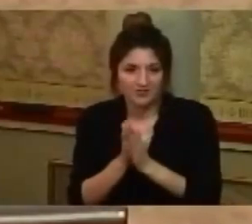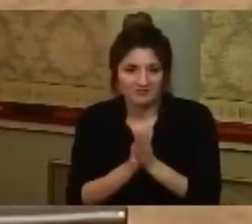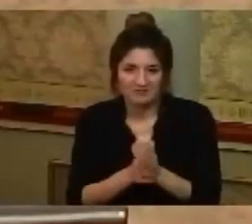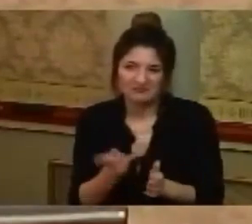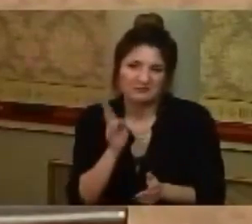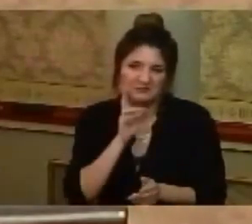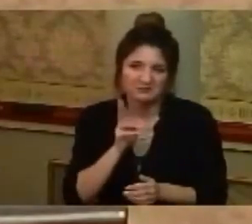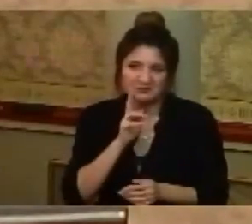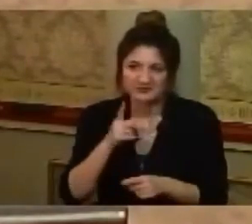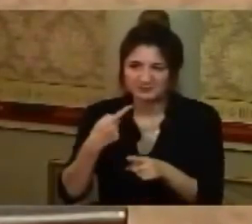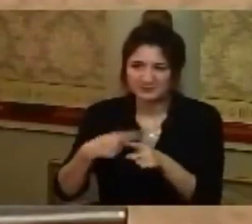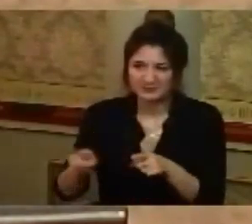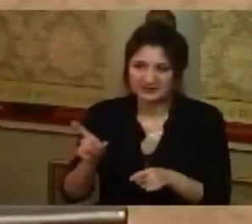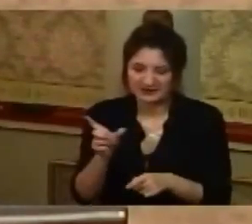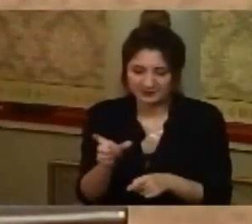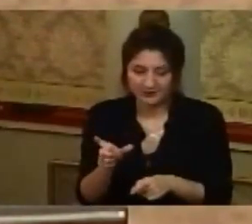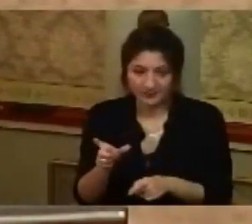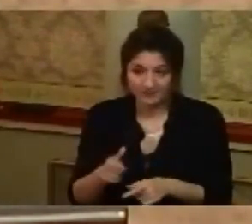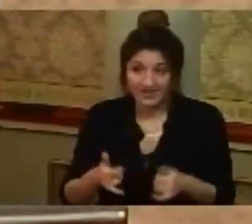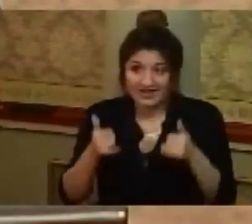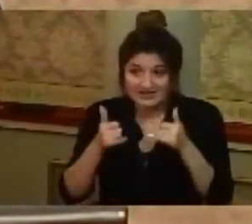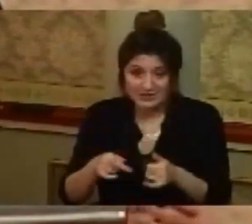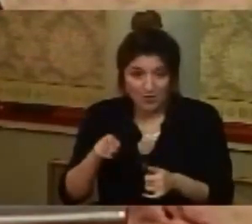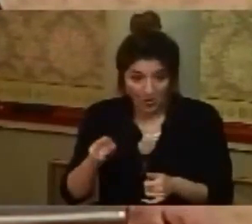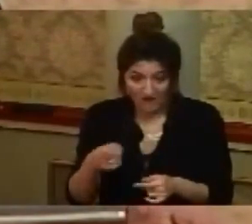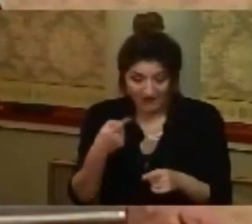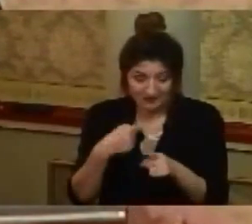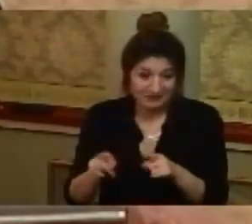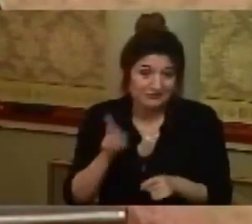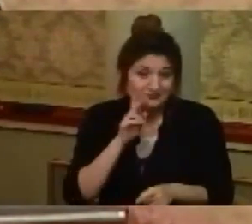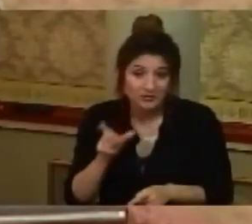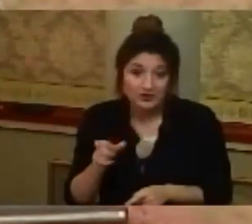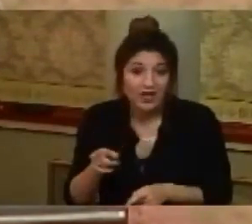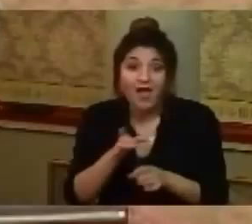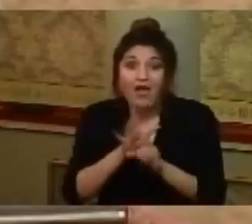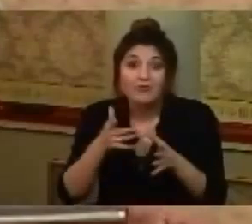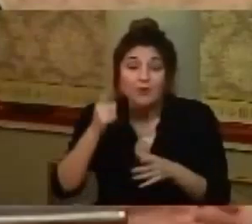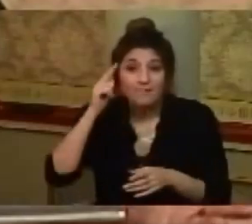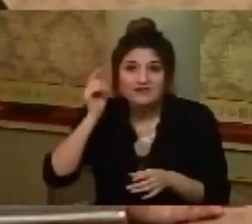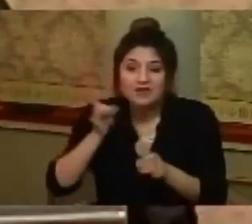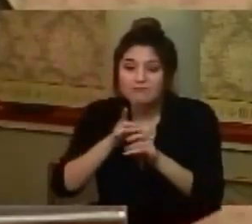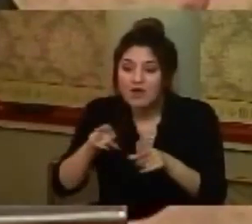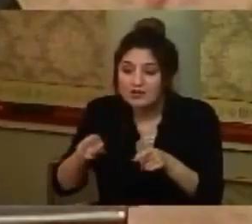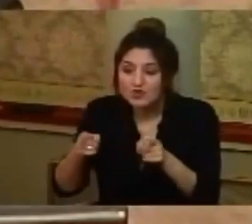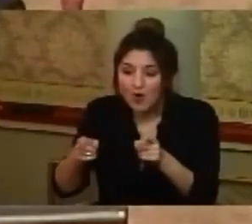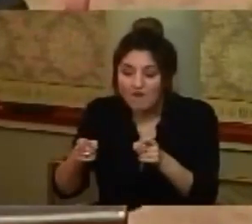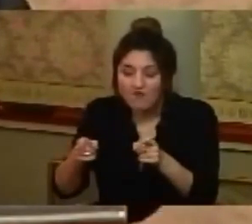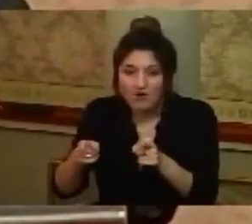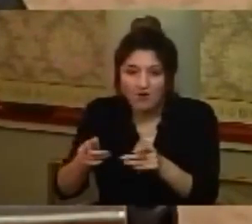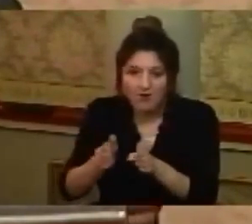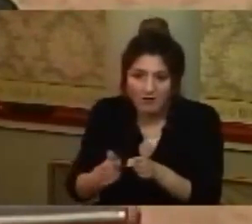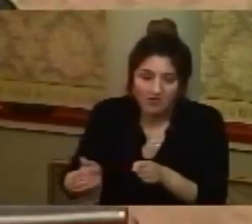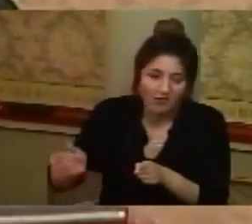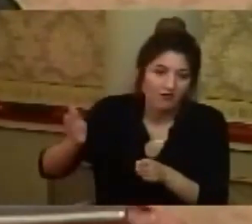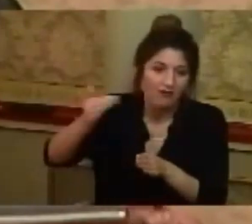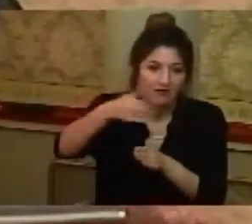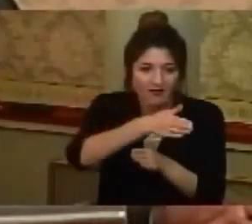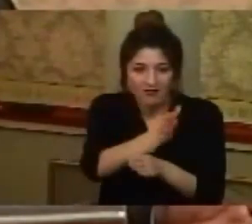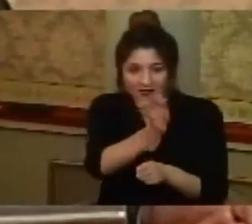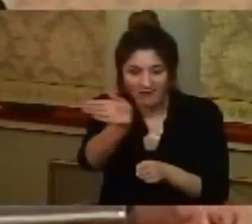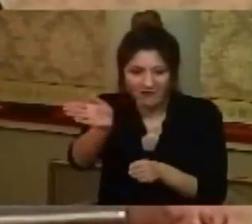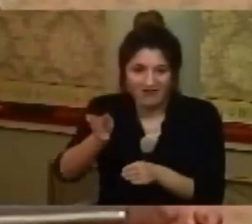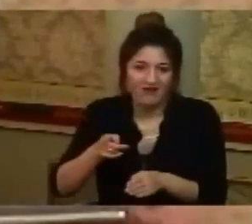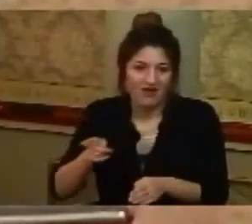Frclek. Tim frclekom danas je nezamisliv da ljudi prometuju. Da ne idu Baljavšiće u Poponovu, Hajnclovu, pa